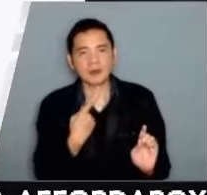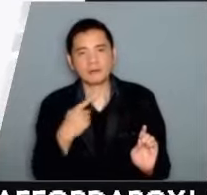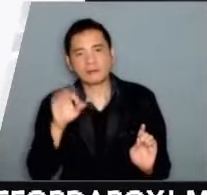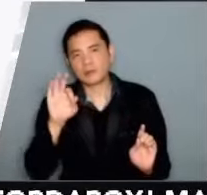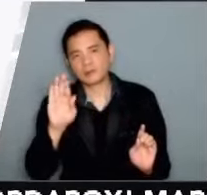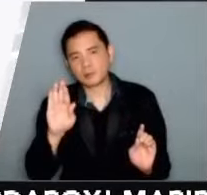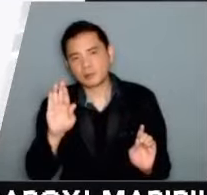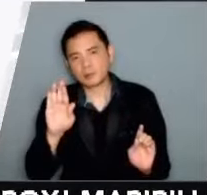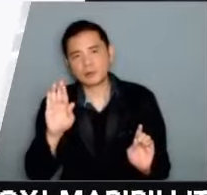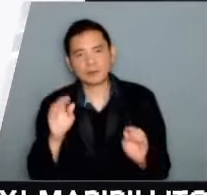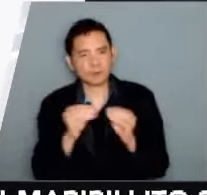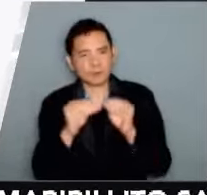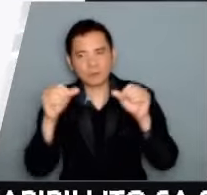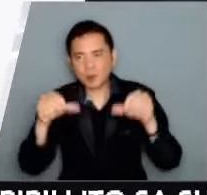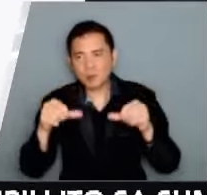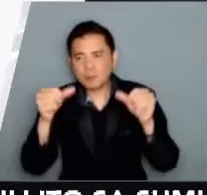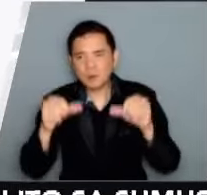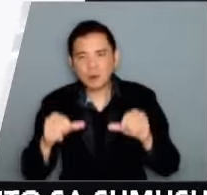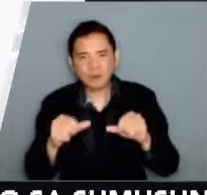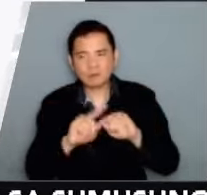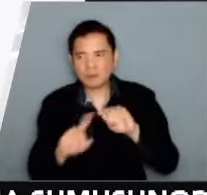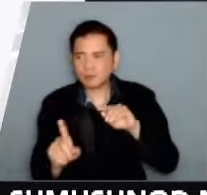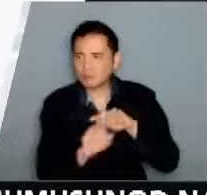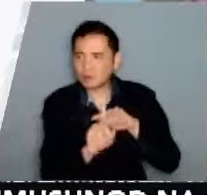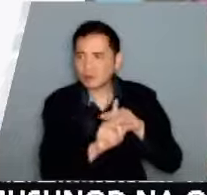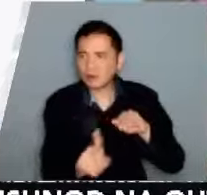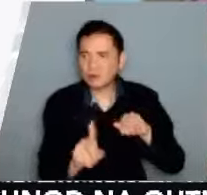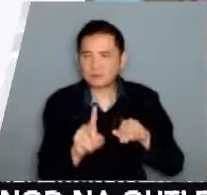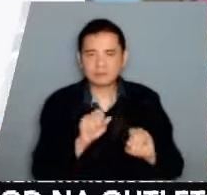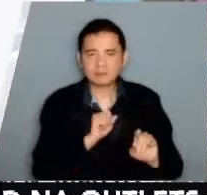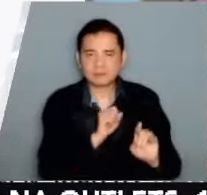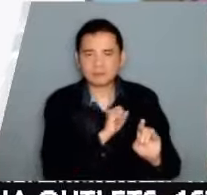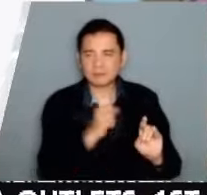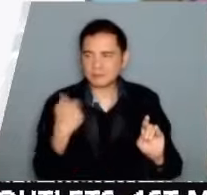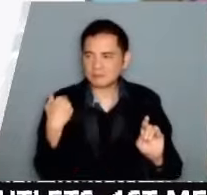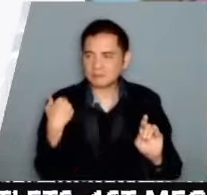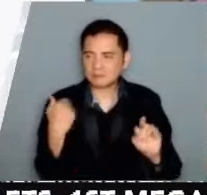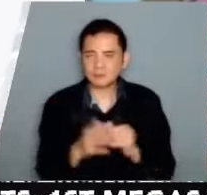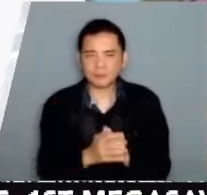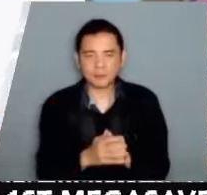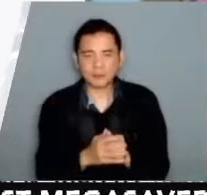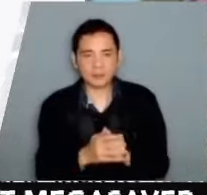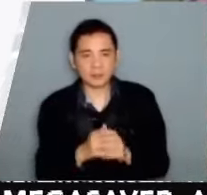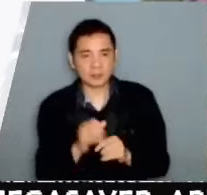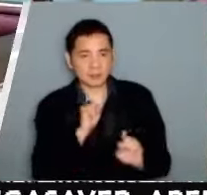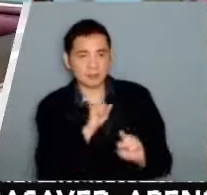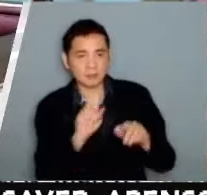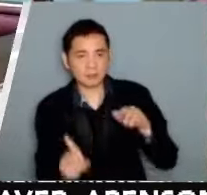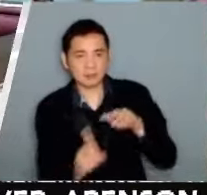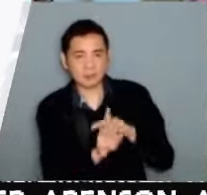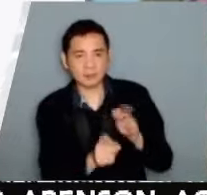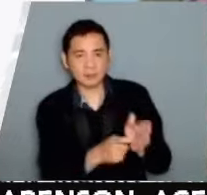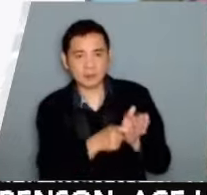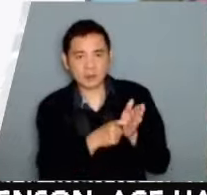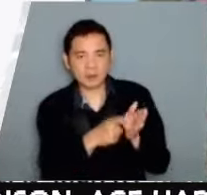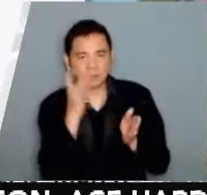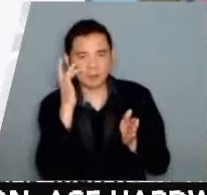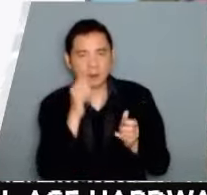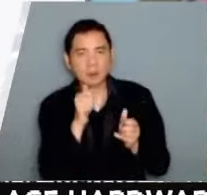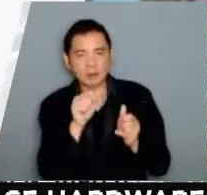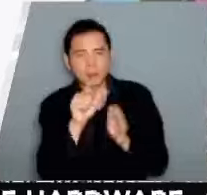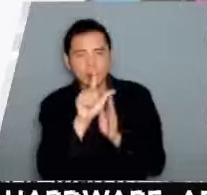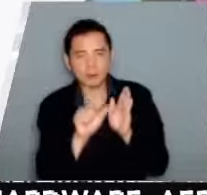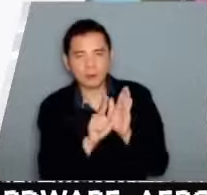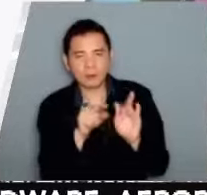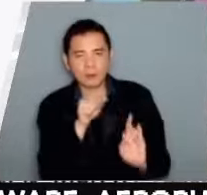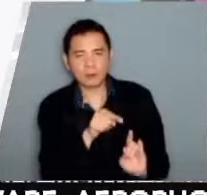Senate hearing. Ayon sa Senador, ang pagdalo sa mga hearing ay pagsunod sa rule of law. Iginiit din ni Ontiveros na nagsinungaling umano si